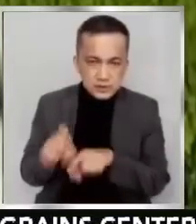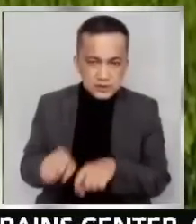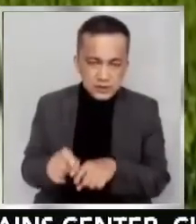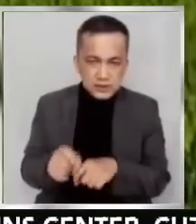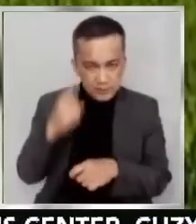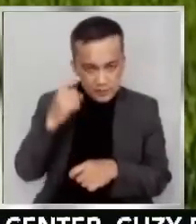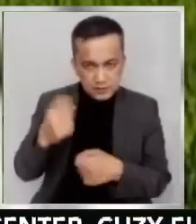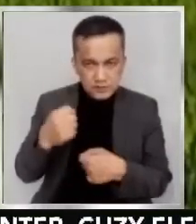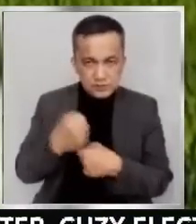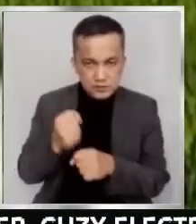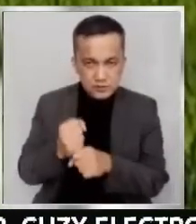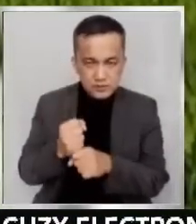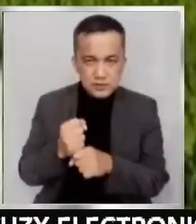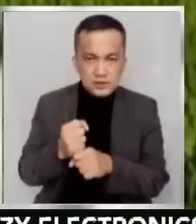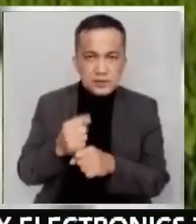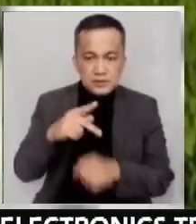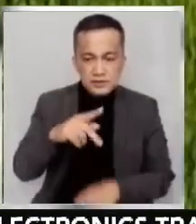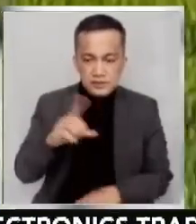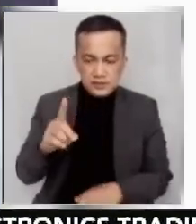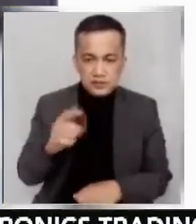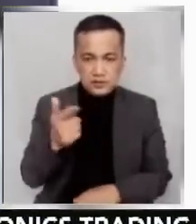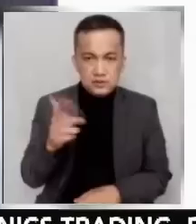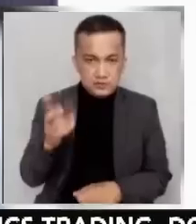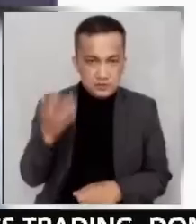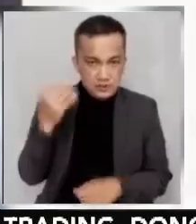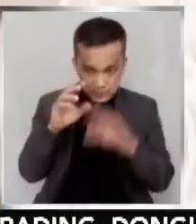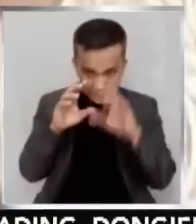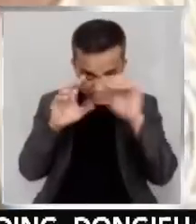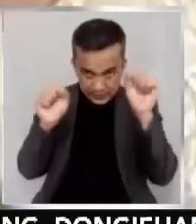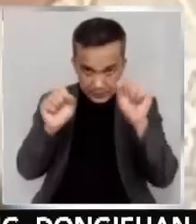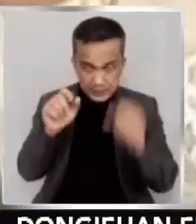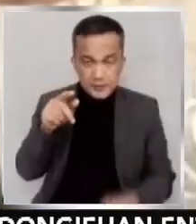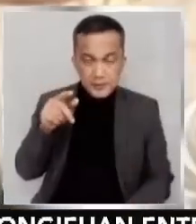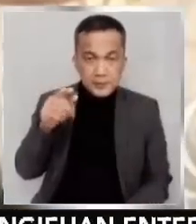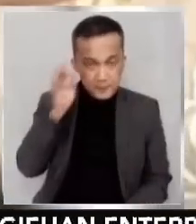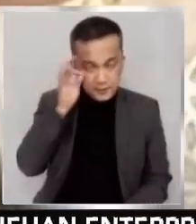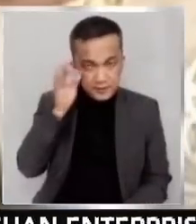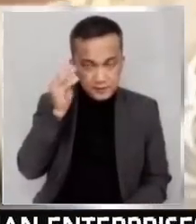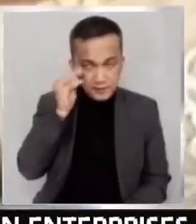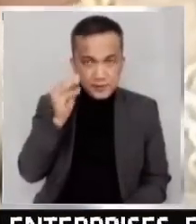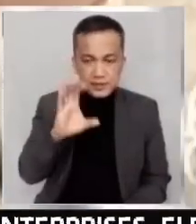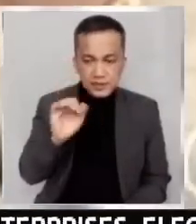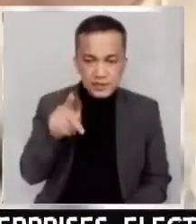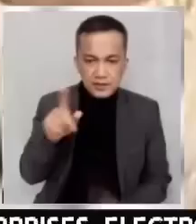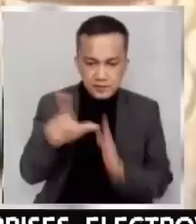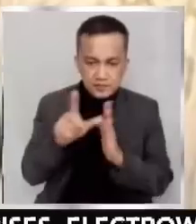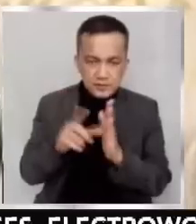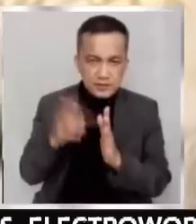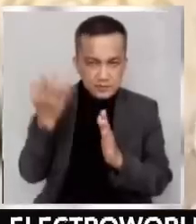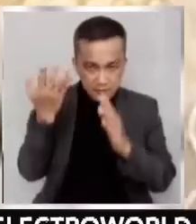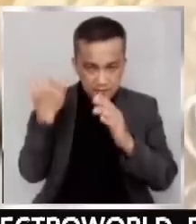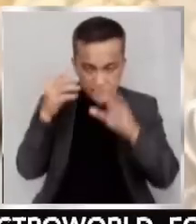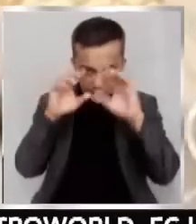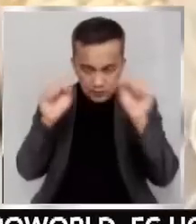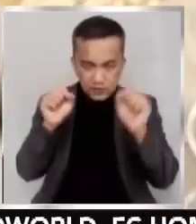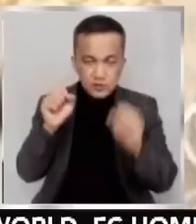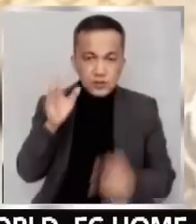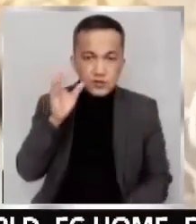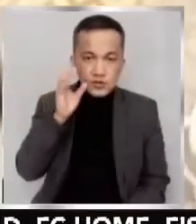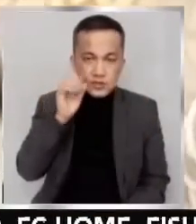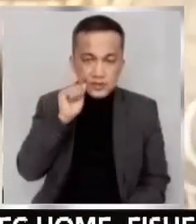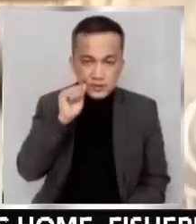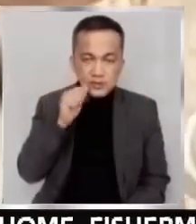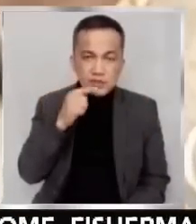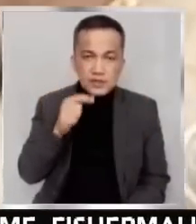Presidential Decree 27 ni dating Pangulong Ferdinand Marcos, CARP Law ni dating Pangulong Cory Aquino at pinalawig na CARP Law